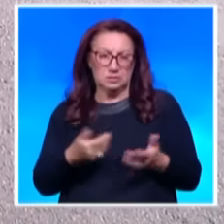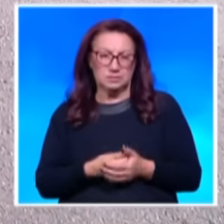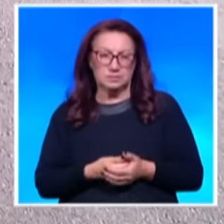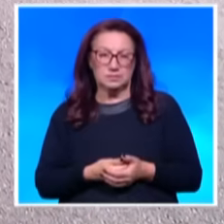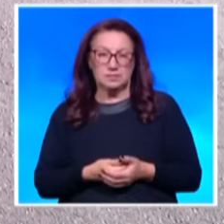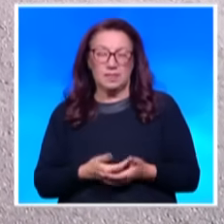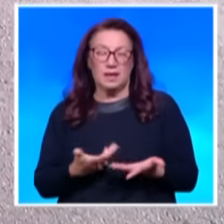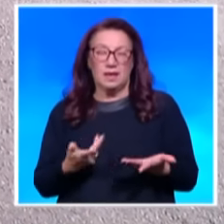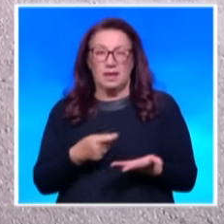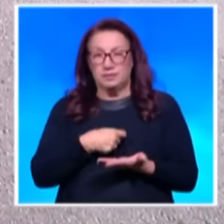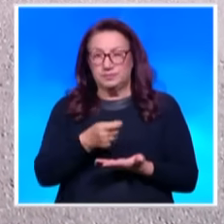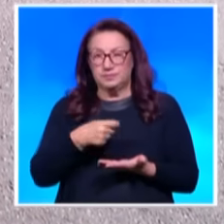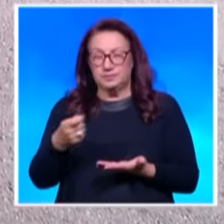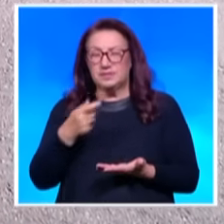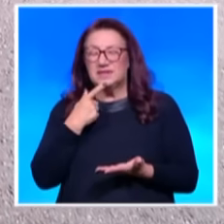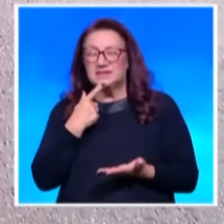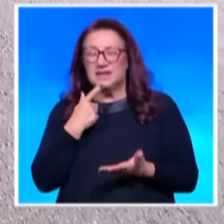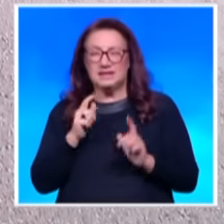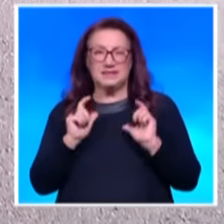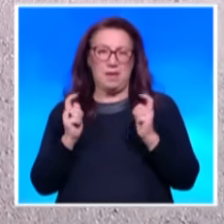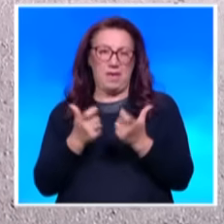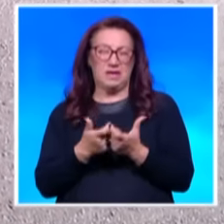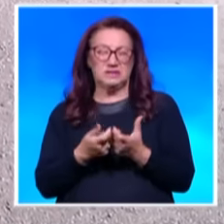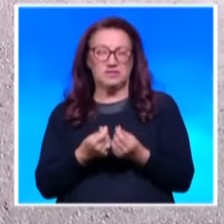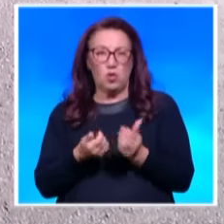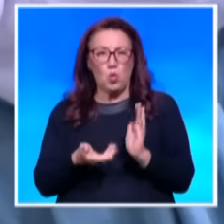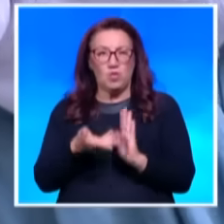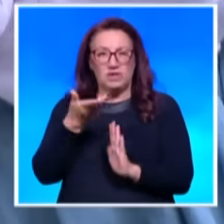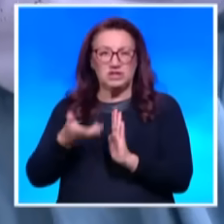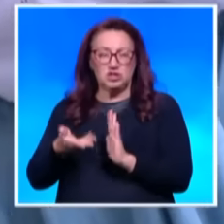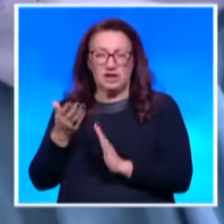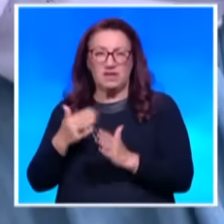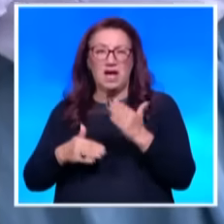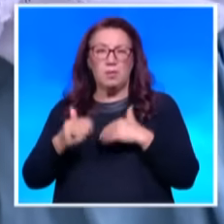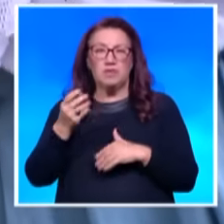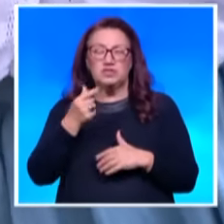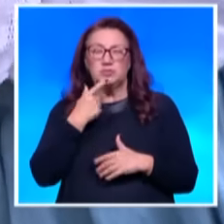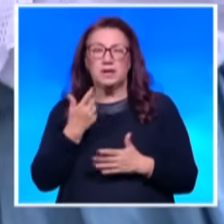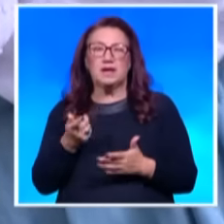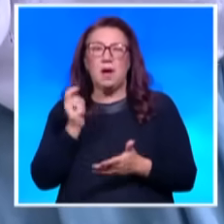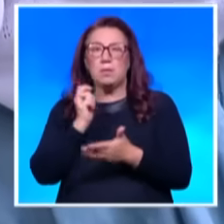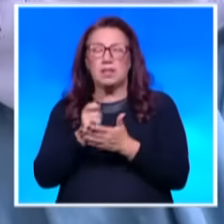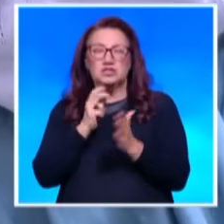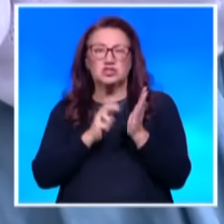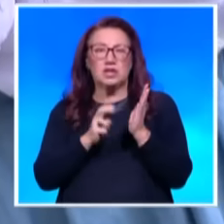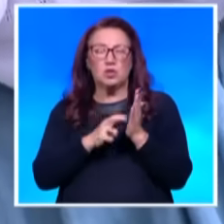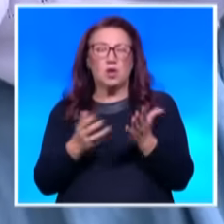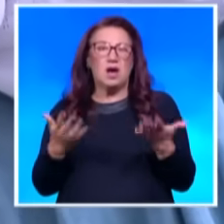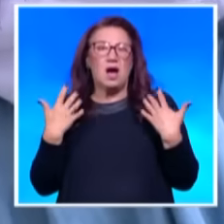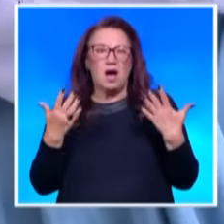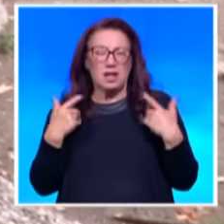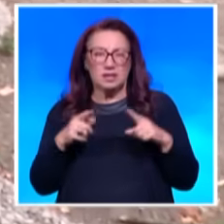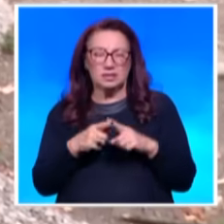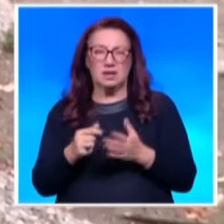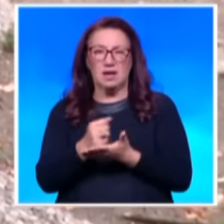Разходите за домакинството на Стефан Кунчев растат, като напоследък повече пари отиват за охлаждане на дома през лятото, за лекарства и за